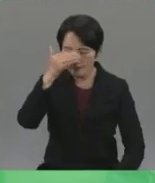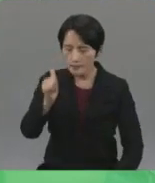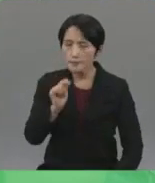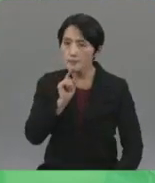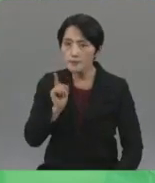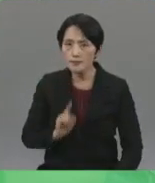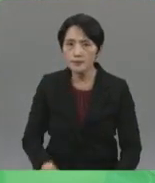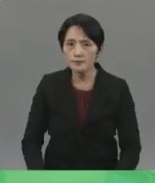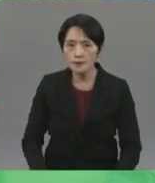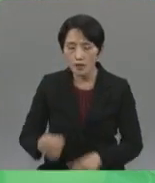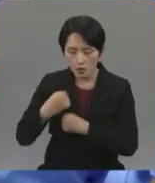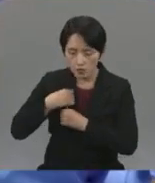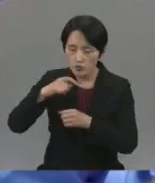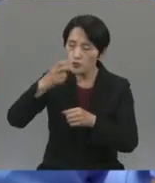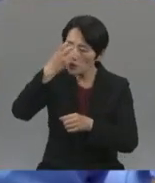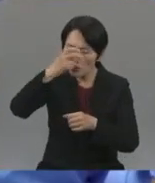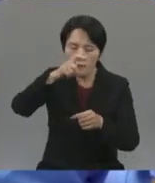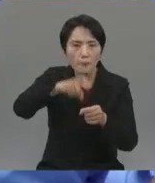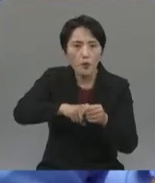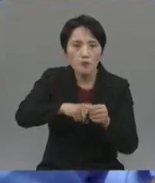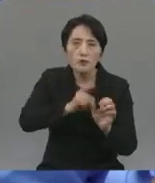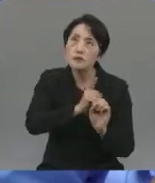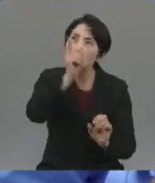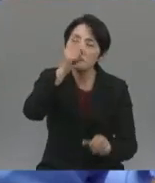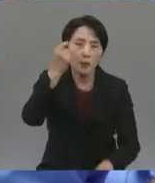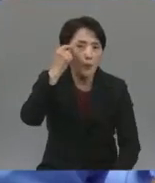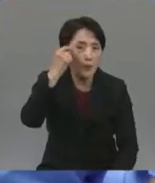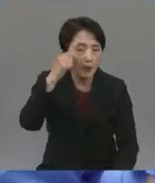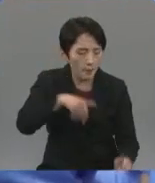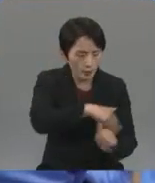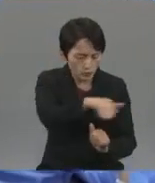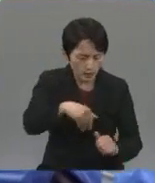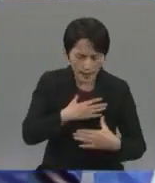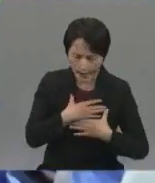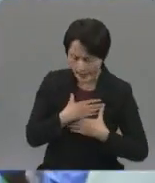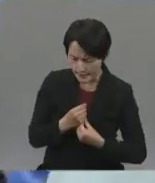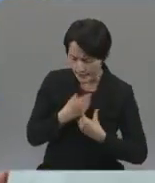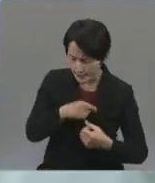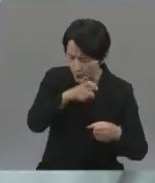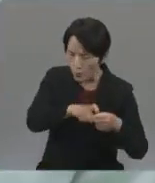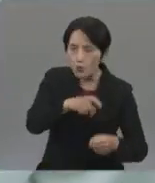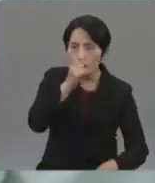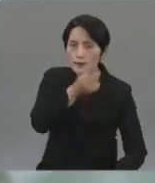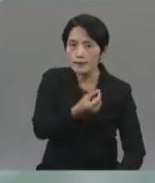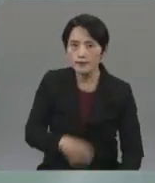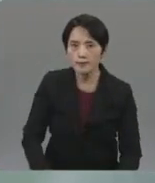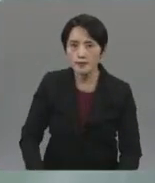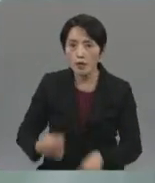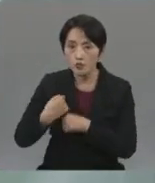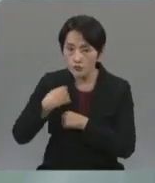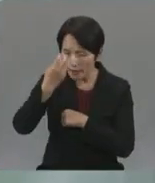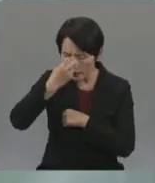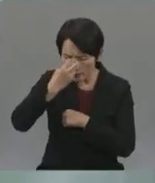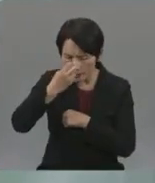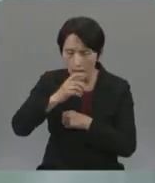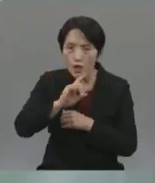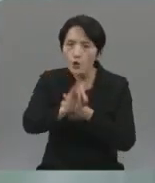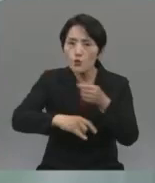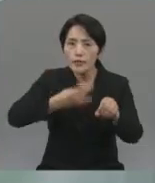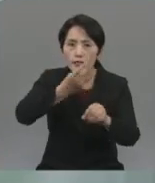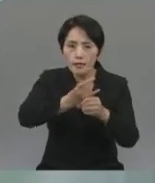происки империалисту в отношении КНДР тем более достойным наступательным образом мы должны будем пользоваться